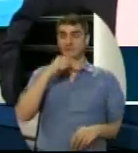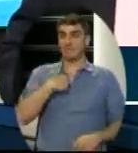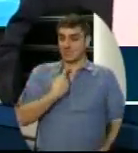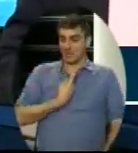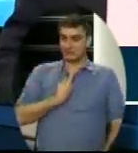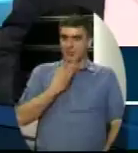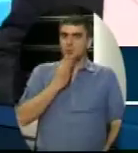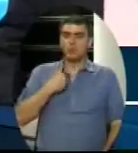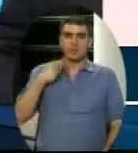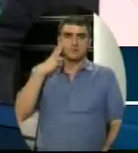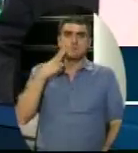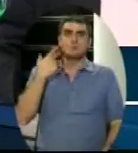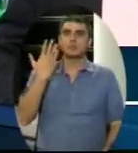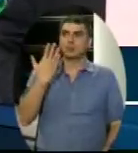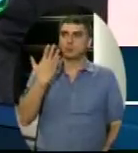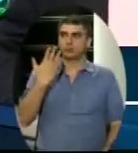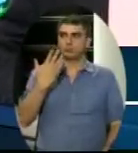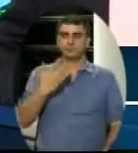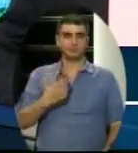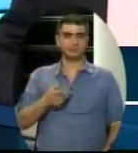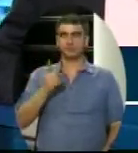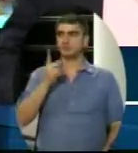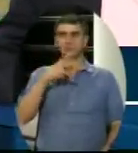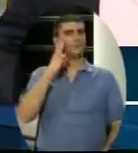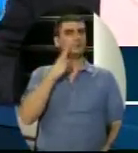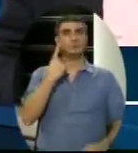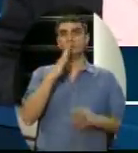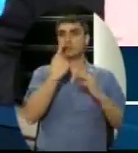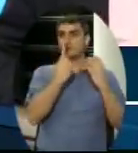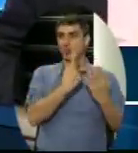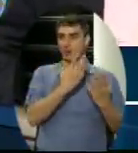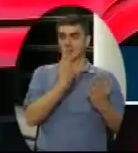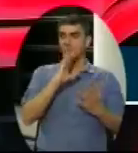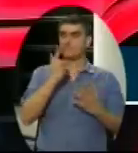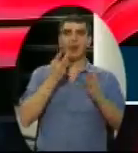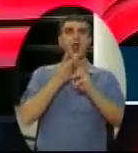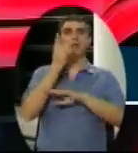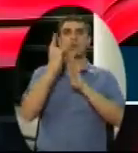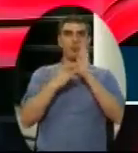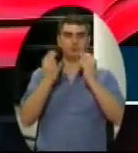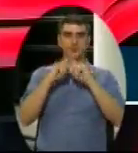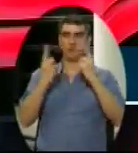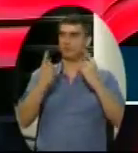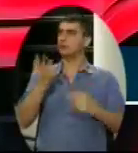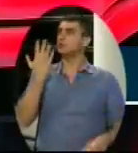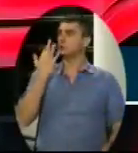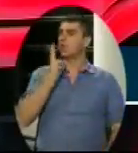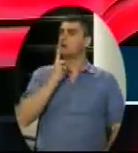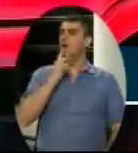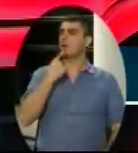יהודי מתבייש מזה, ויש שלב. לא, אבל אתה יודע, להתבייש זה דבר אחד, נכון, ולעבור על החוק זה דבר אחר. יש עוד כמה קללות שלא